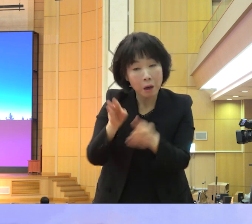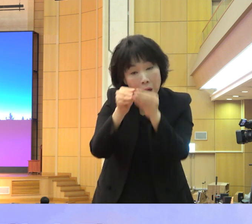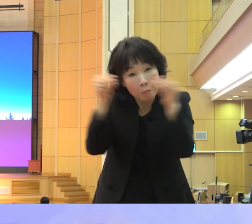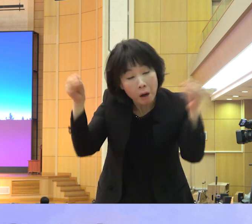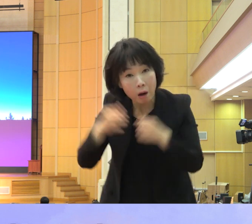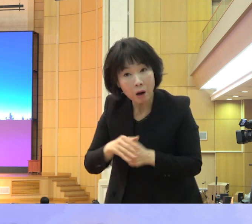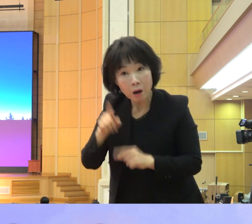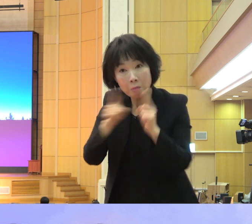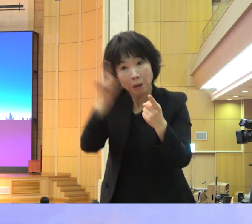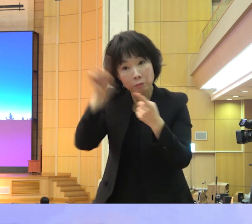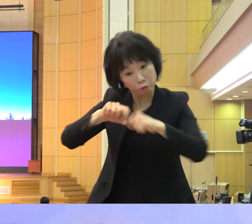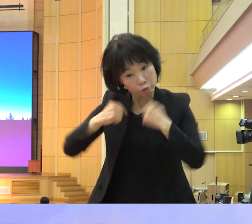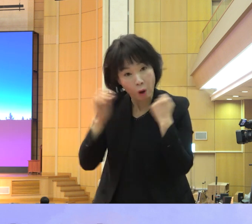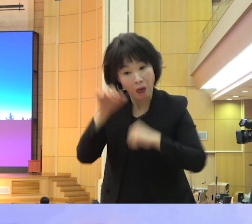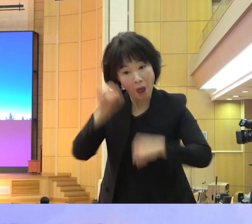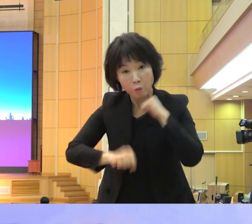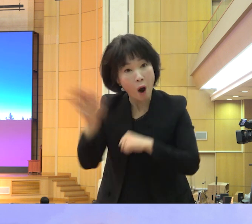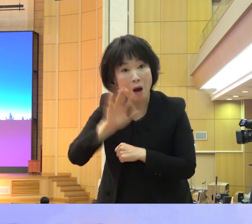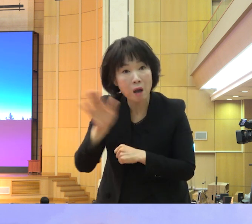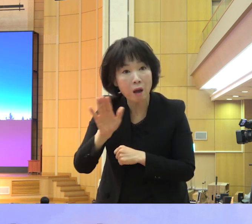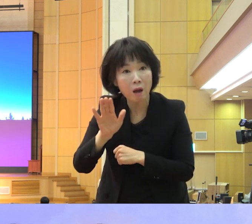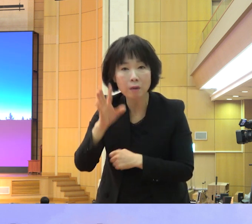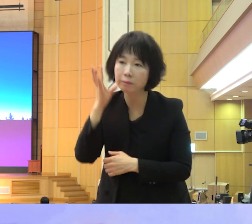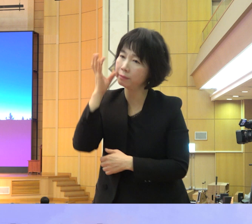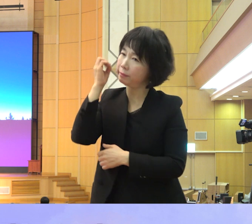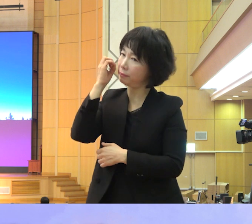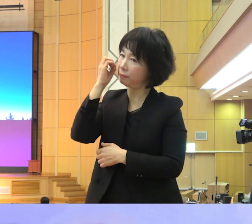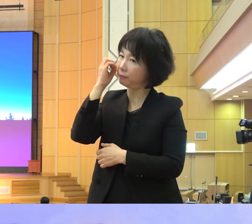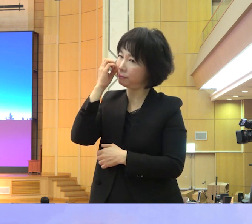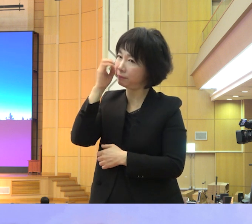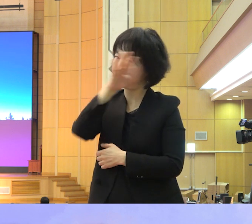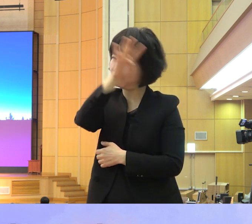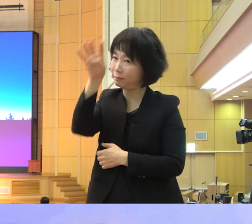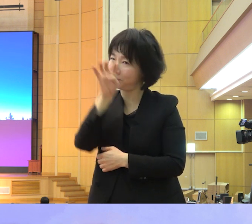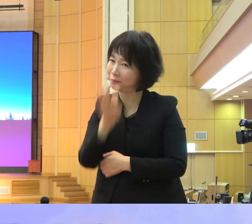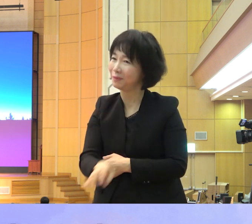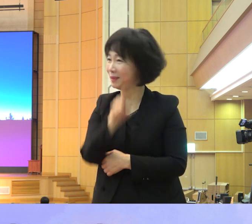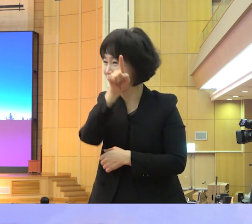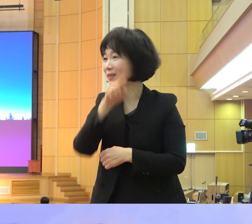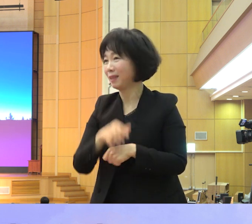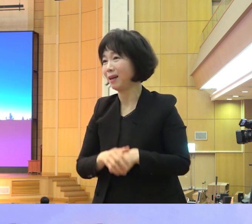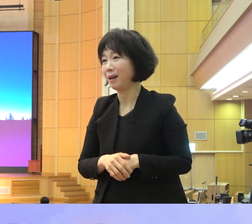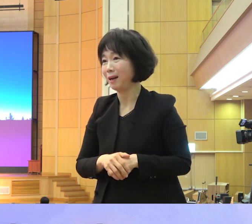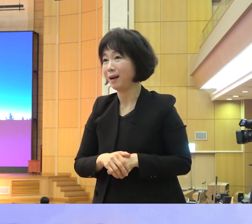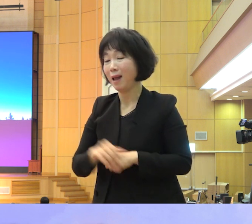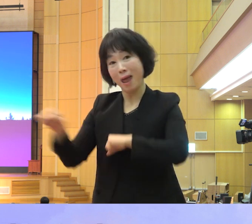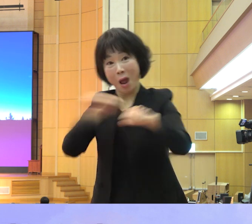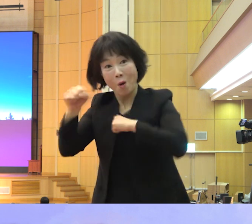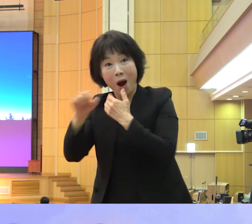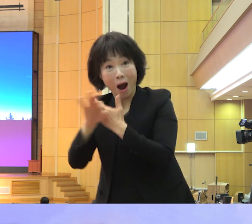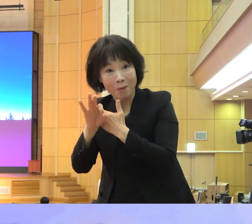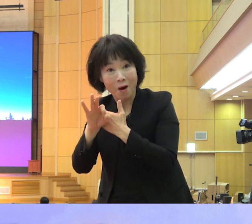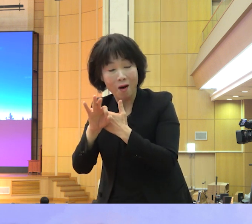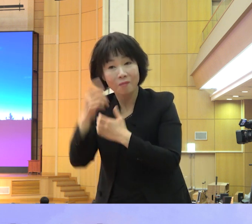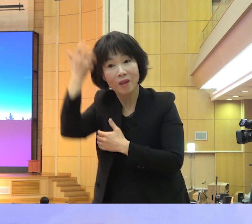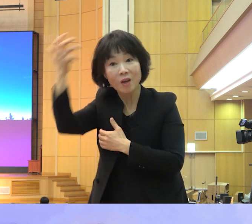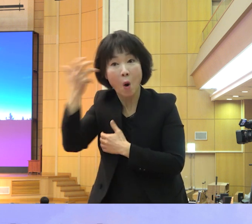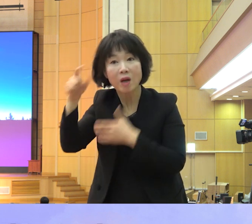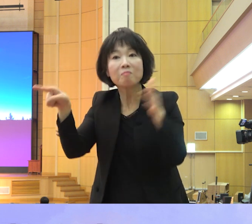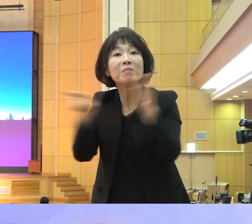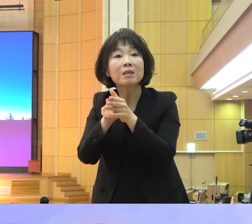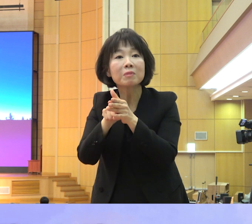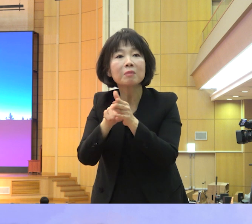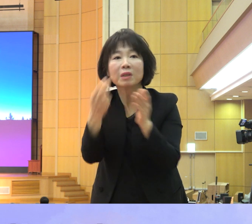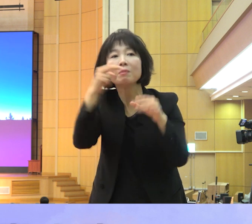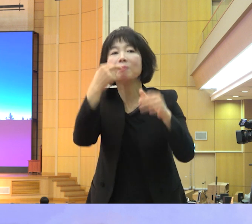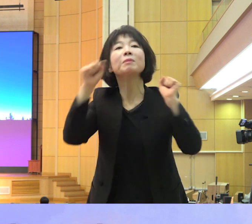대로 갚아주리라 한 말씀을 보더라도 그 행할 때 그 믿음이 살아있고 살아있는 믿음일 때